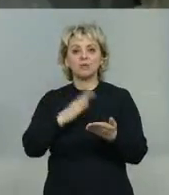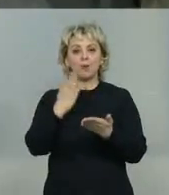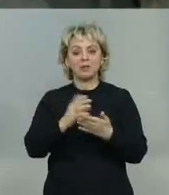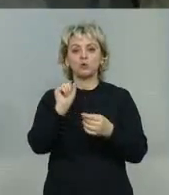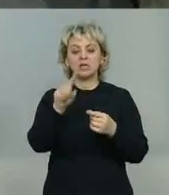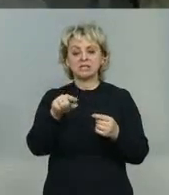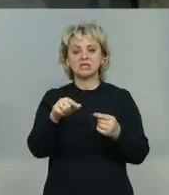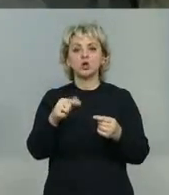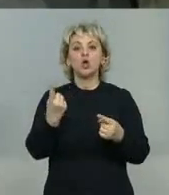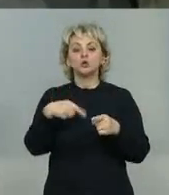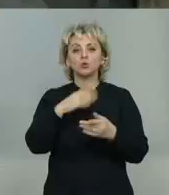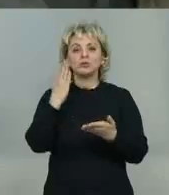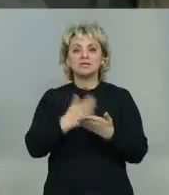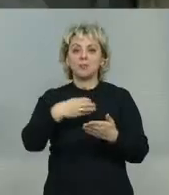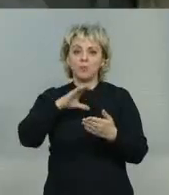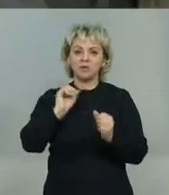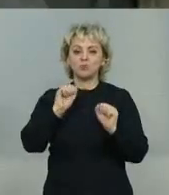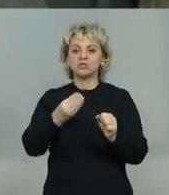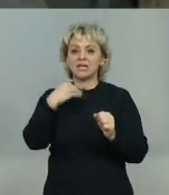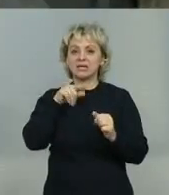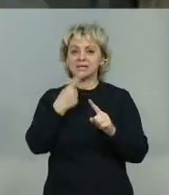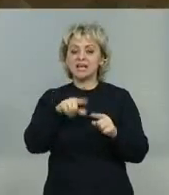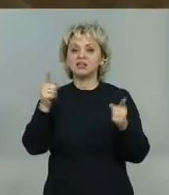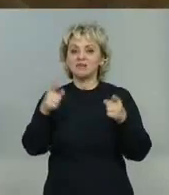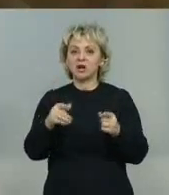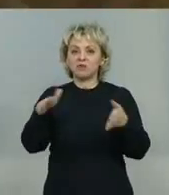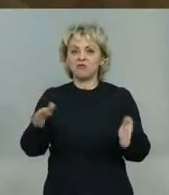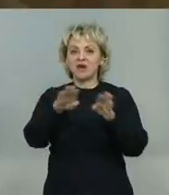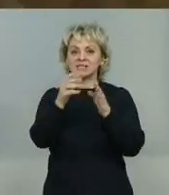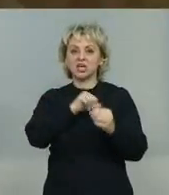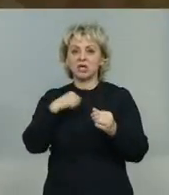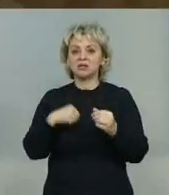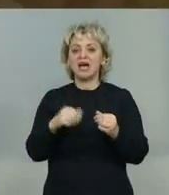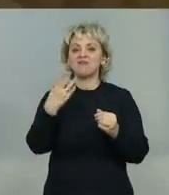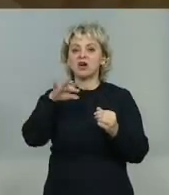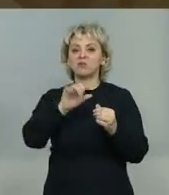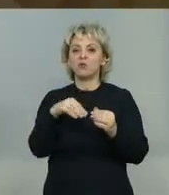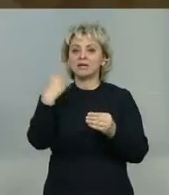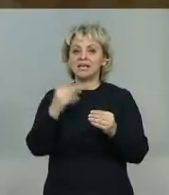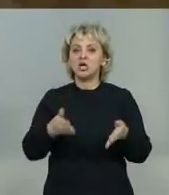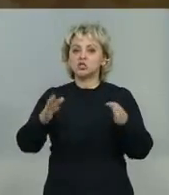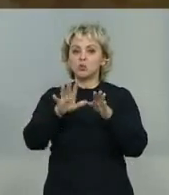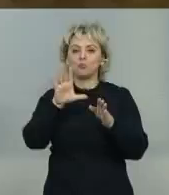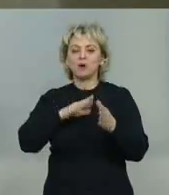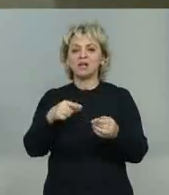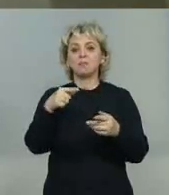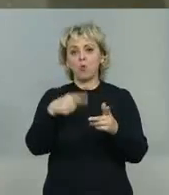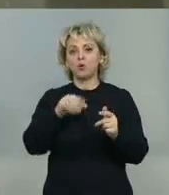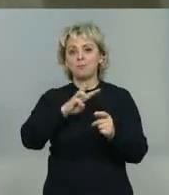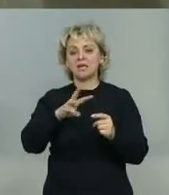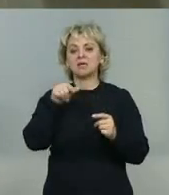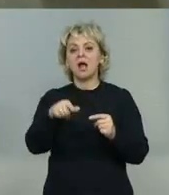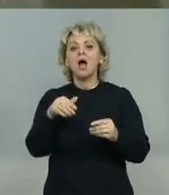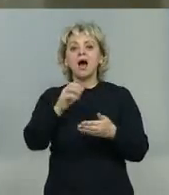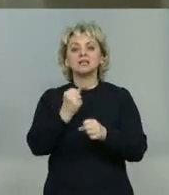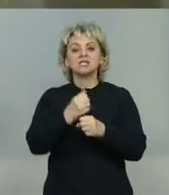прямому назначению, то есть есть и пить из нее. А это фрагмент вазы династии Юань. Фарфоровый декоративный сосуд был величиной с полметра.